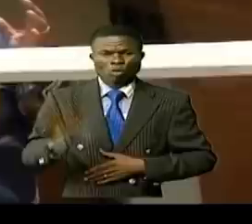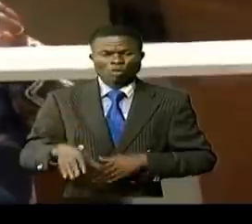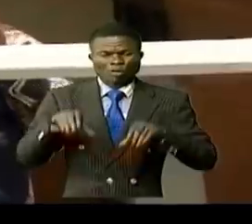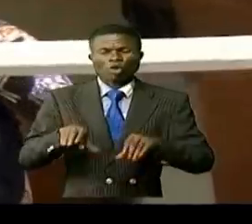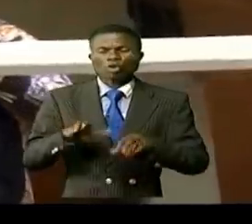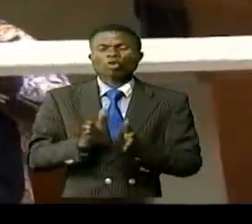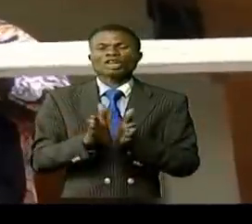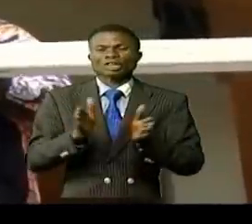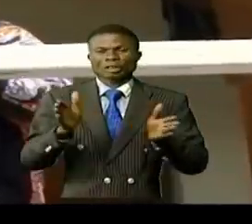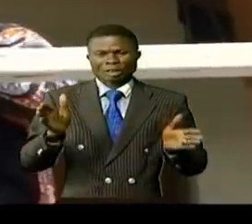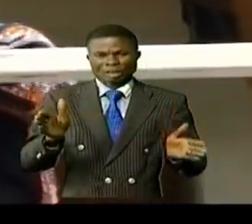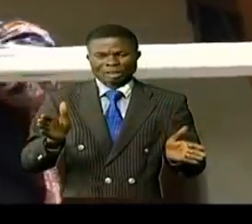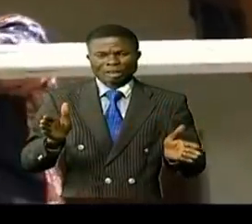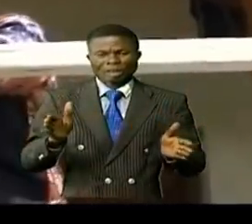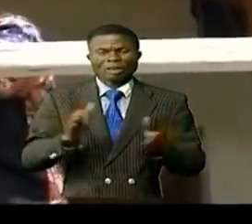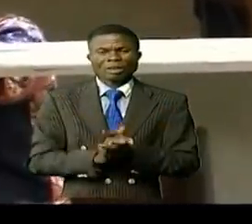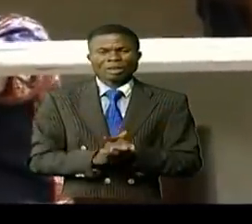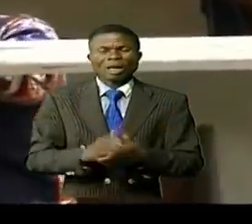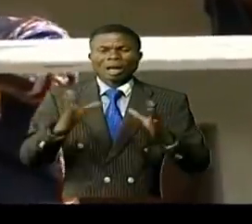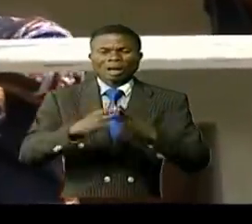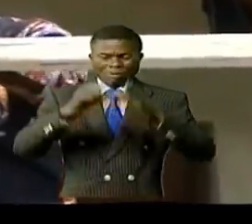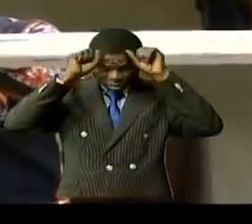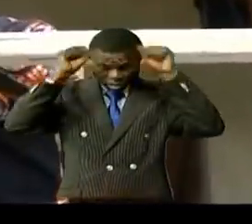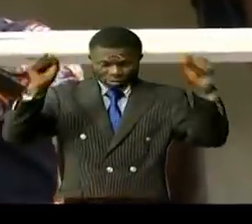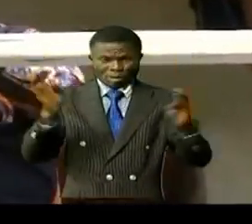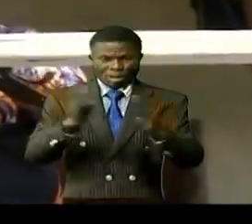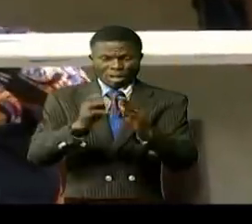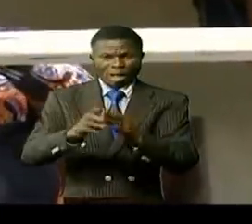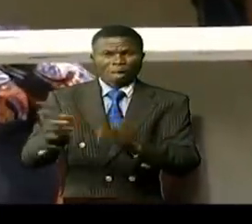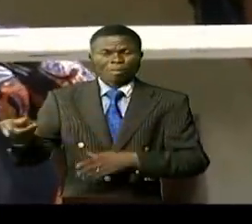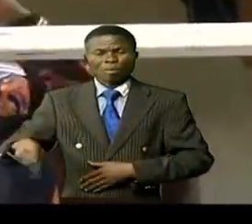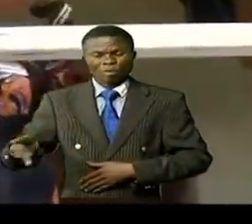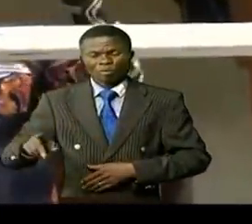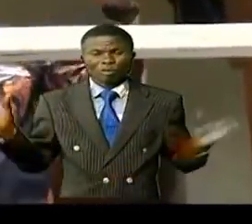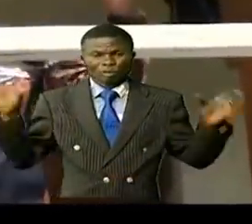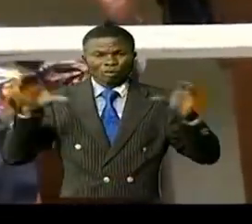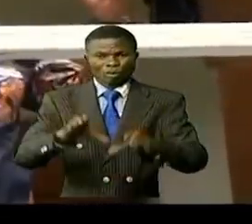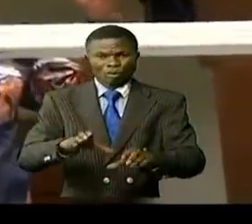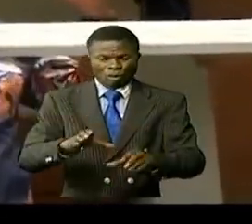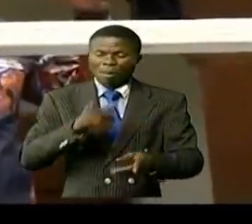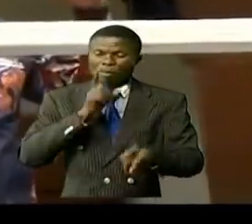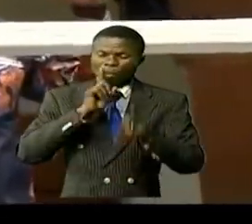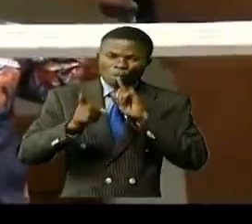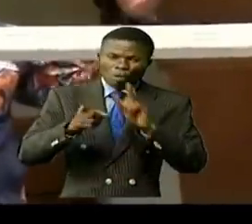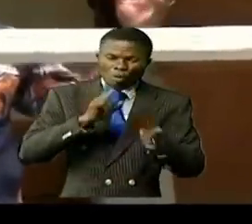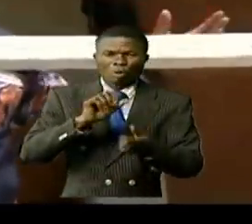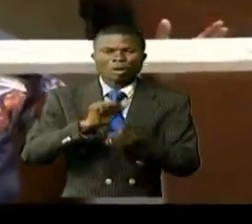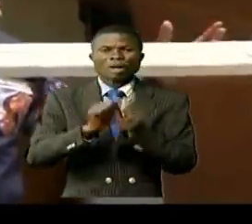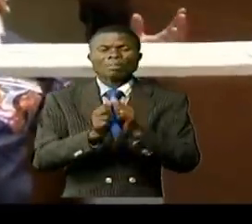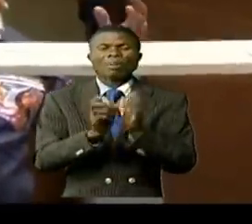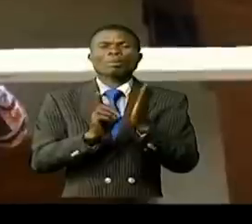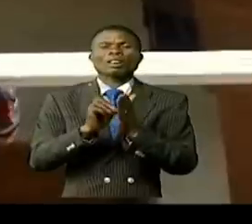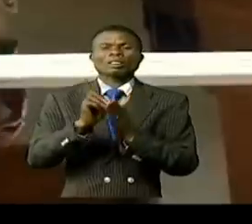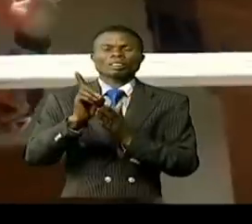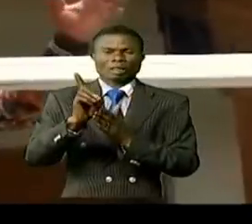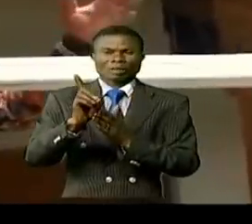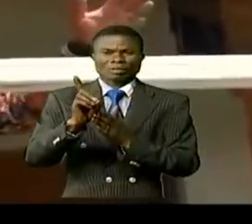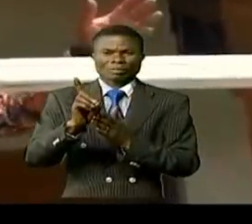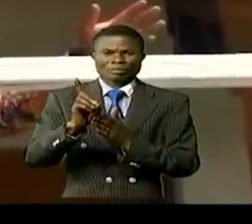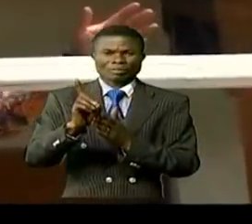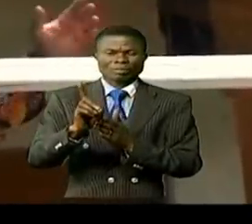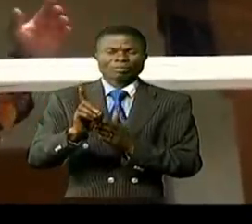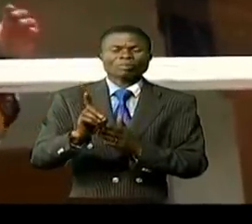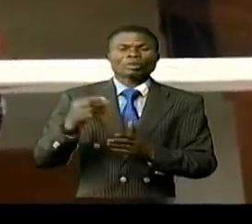Mobimba. Naba président de l'Assemblée provinciale, Oba Solola, Makamboya développement. Conférence